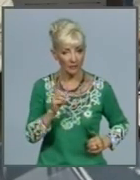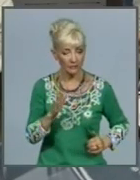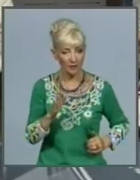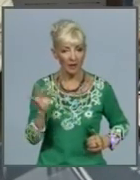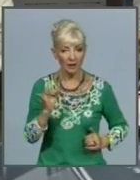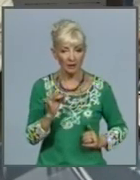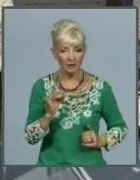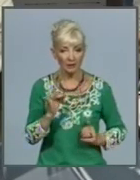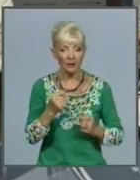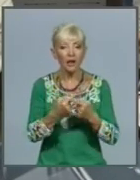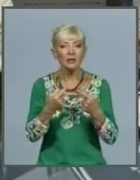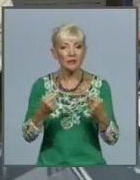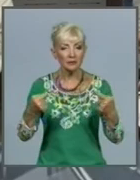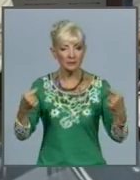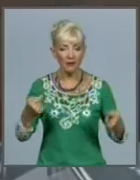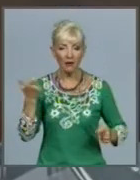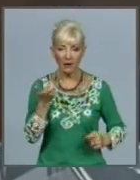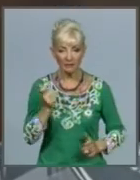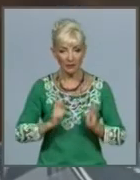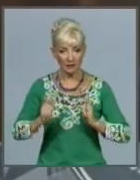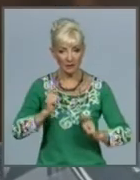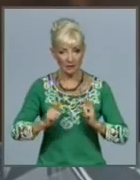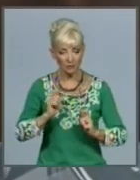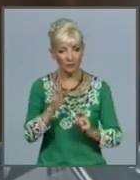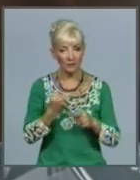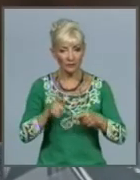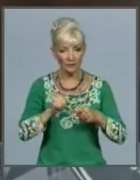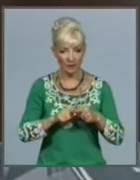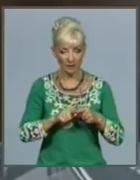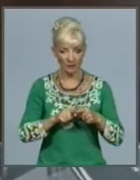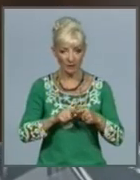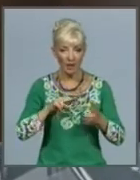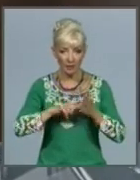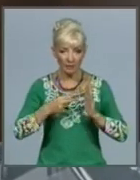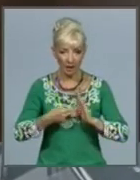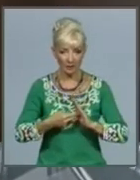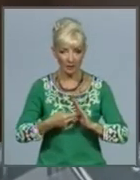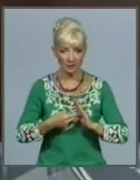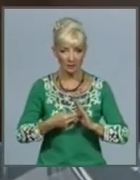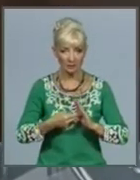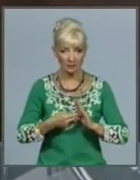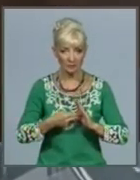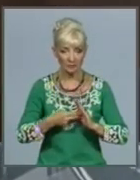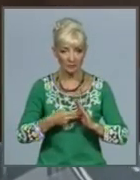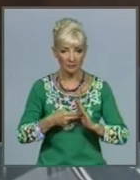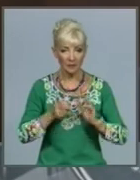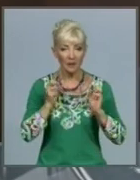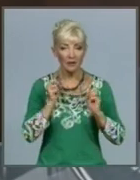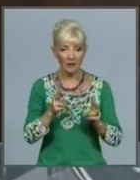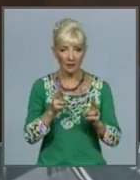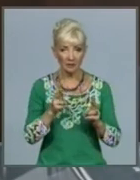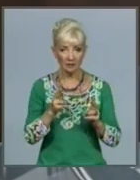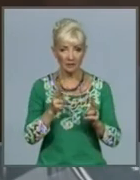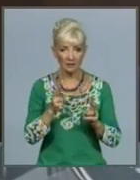дослідження. Харківський інститут в цьому сенсі, як одна із провідних установ